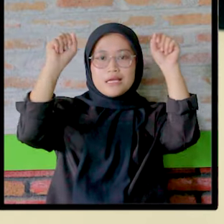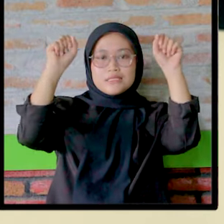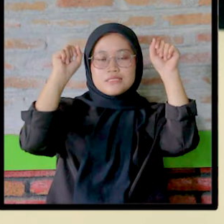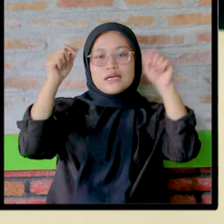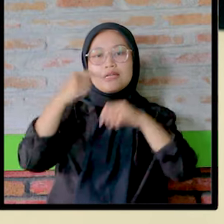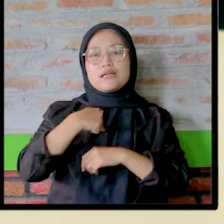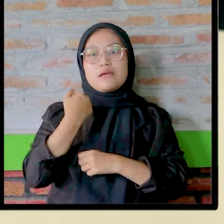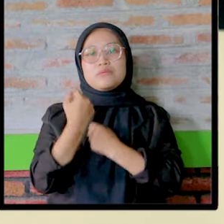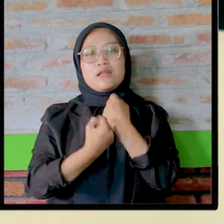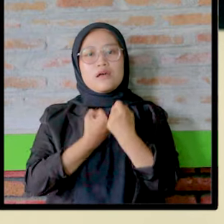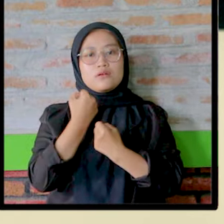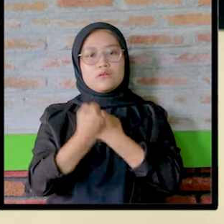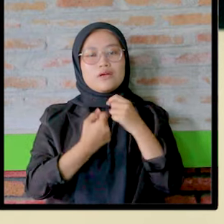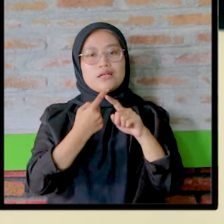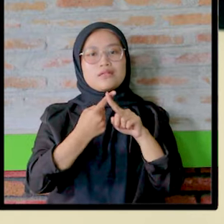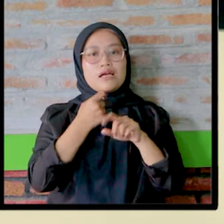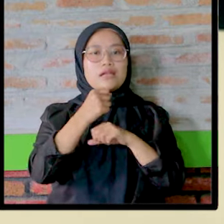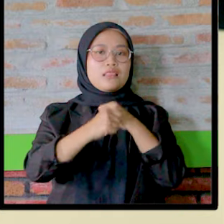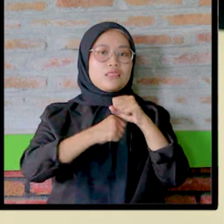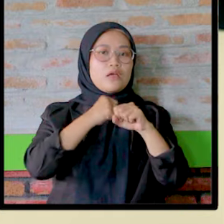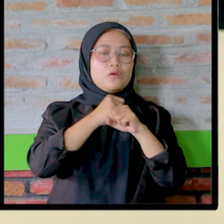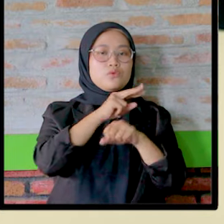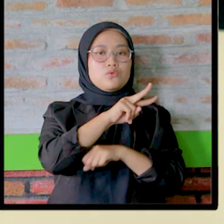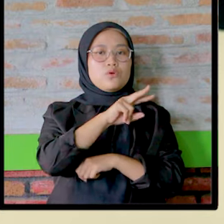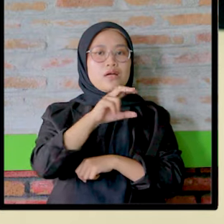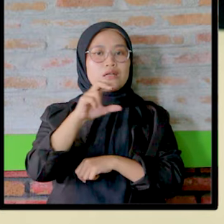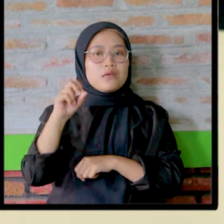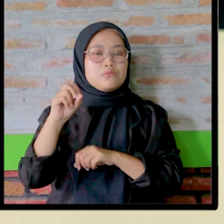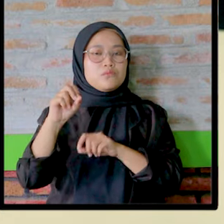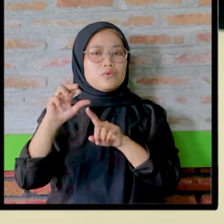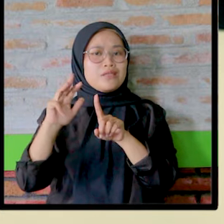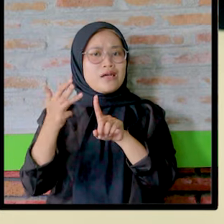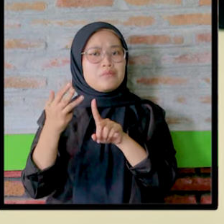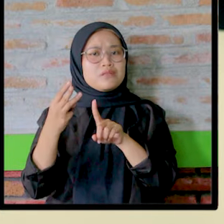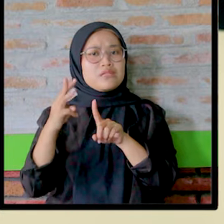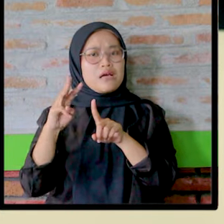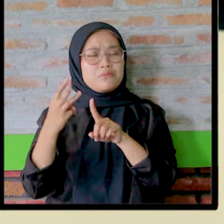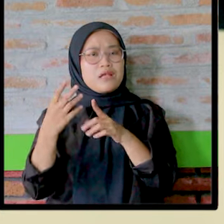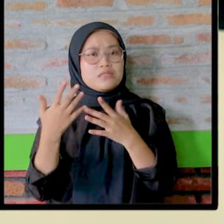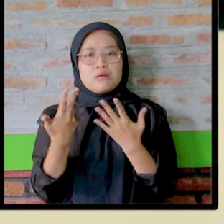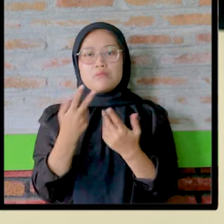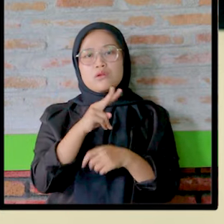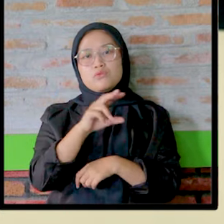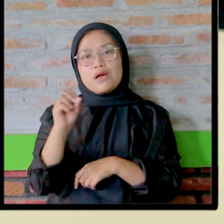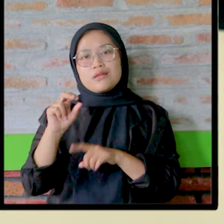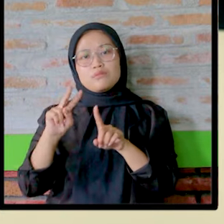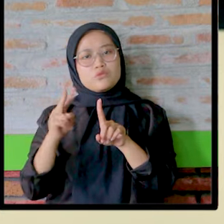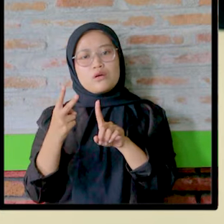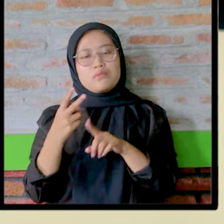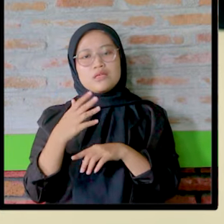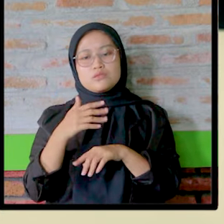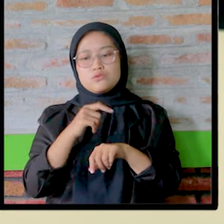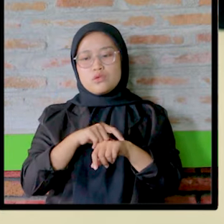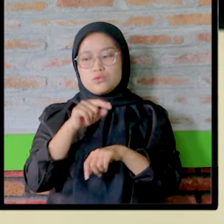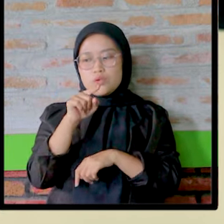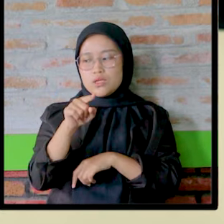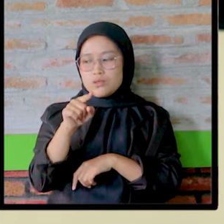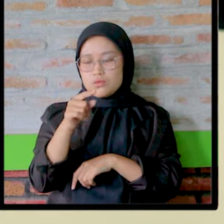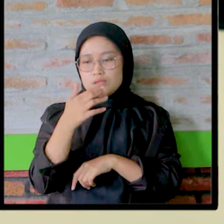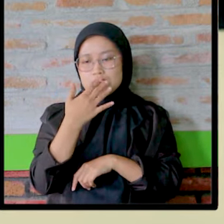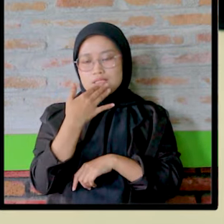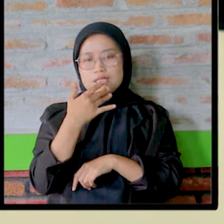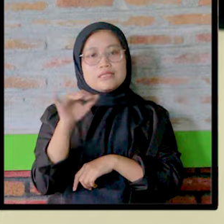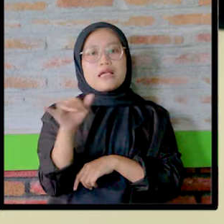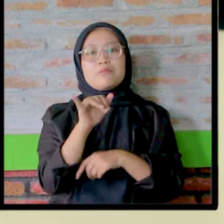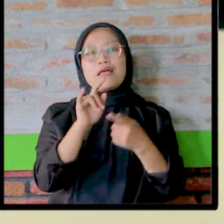lakukan itu sejak 2 13 apa ya P 2012 saat itu bersama dengan teman